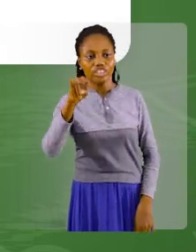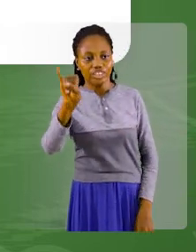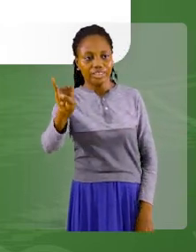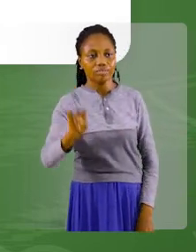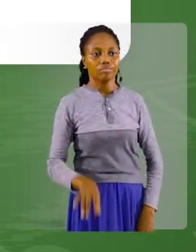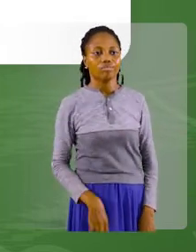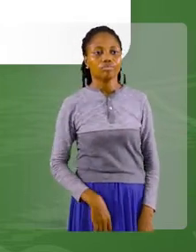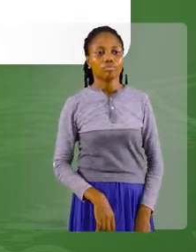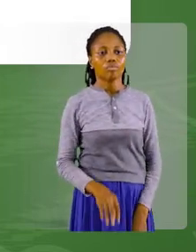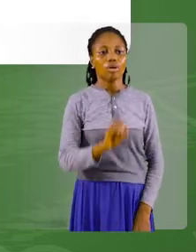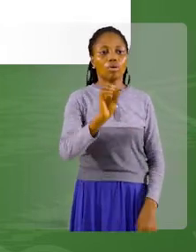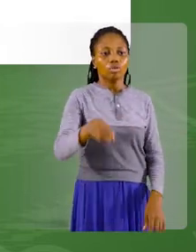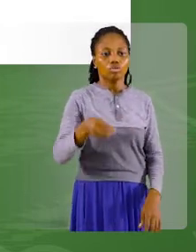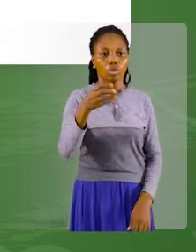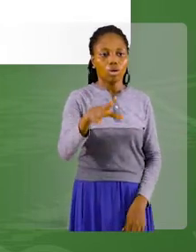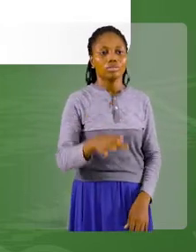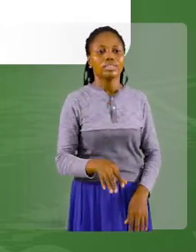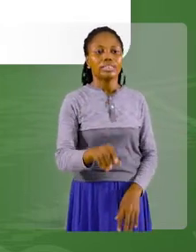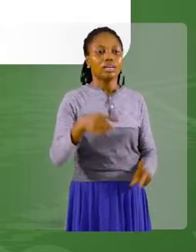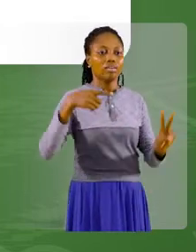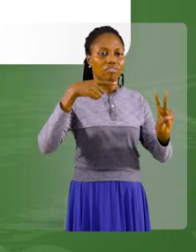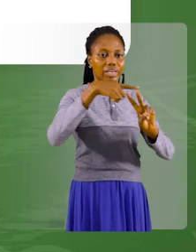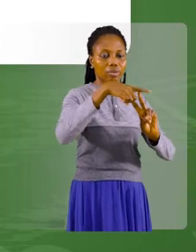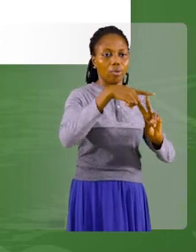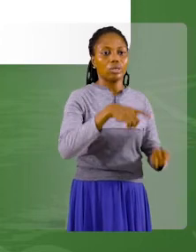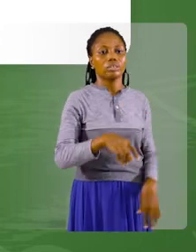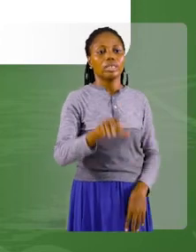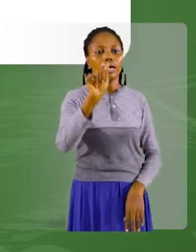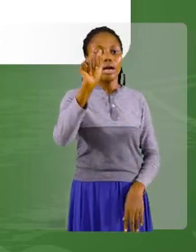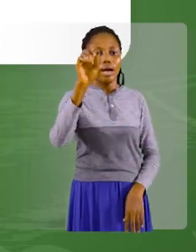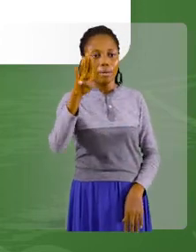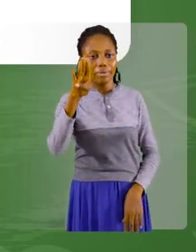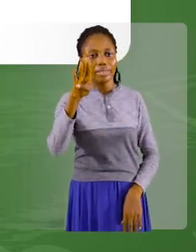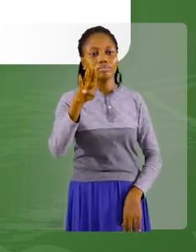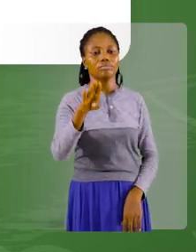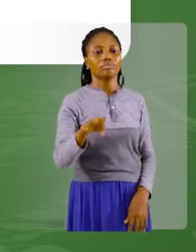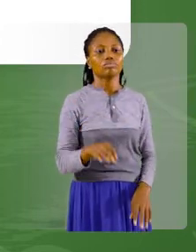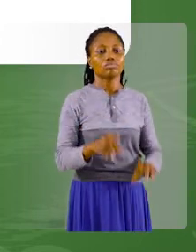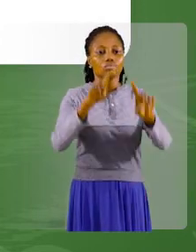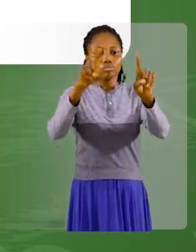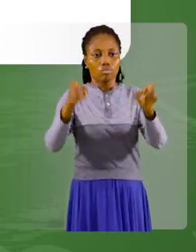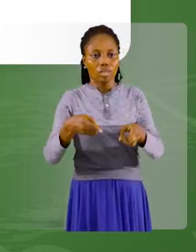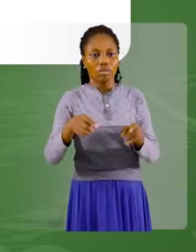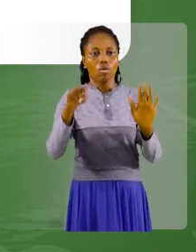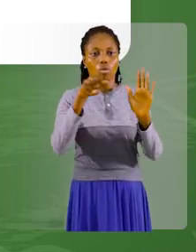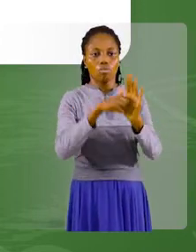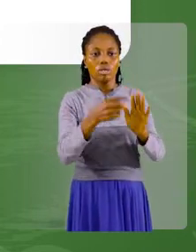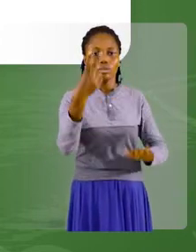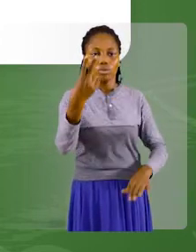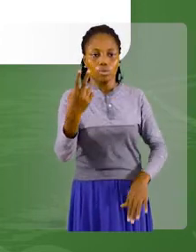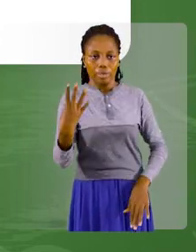OIJ. On donne les vecteurs AB de coordonnées -2,